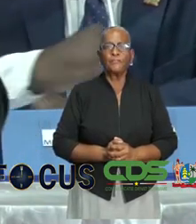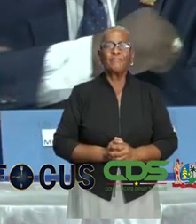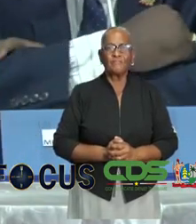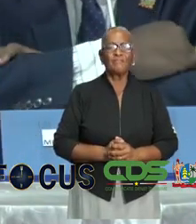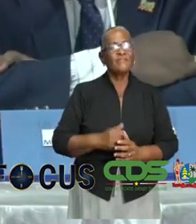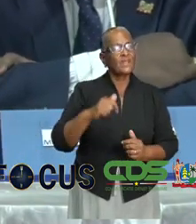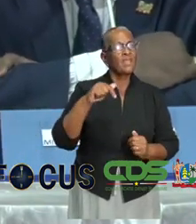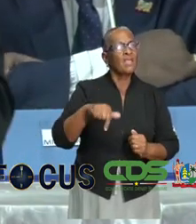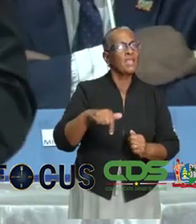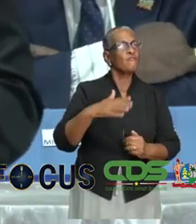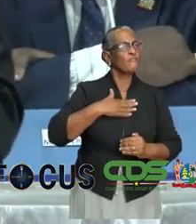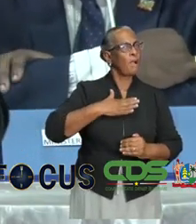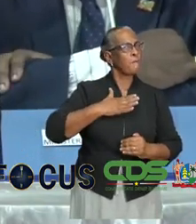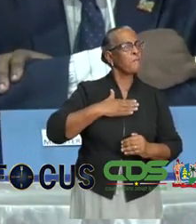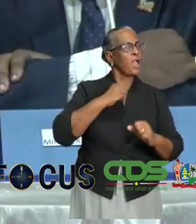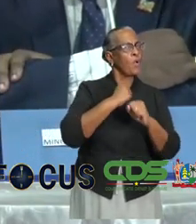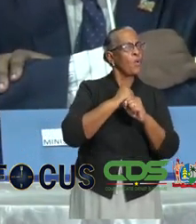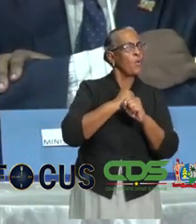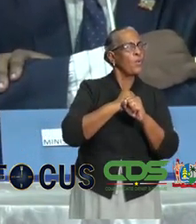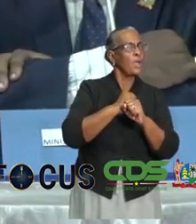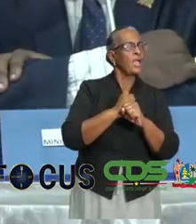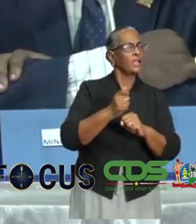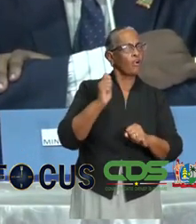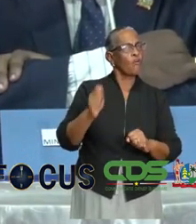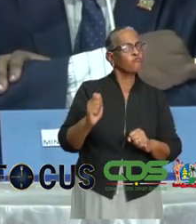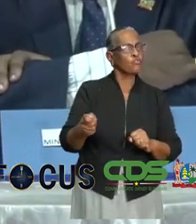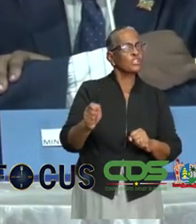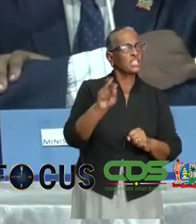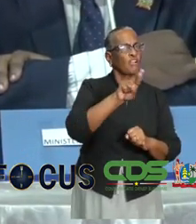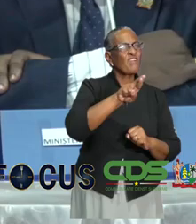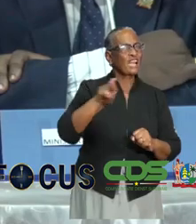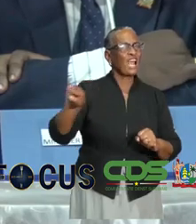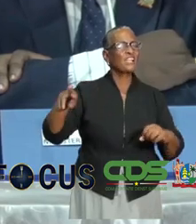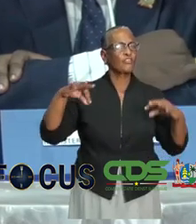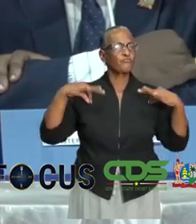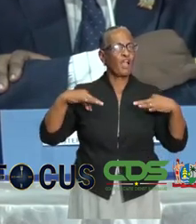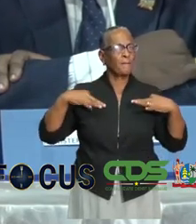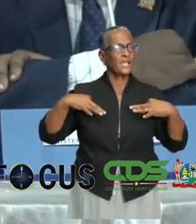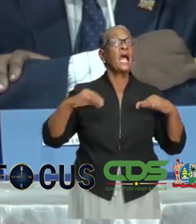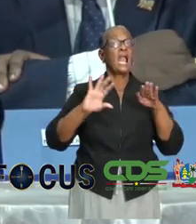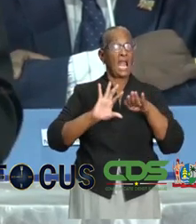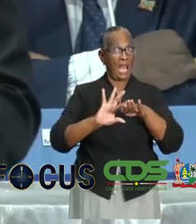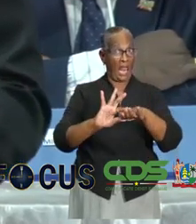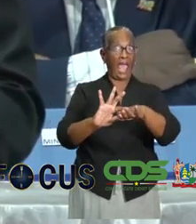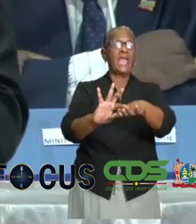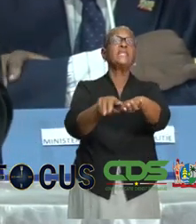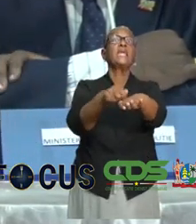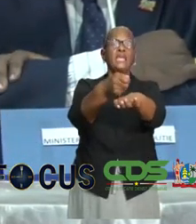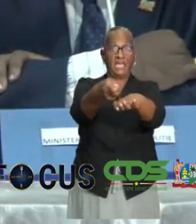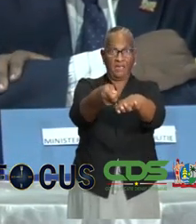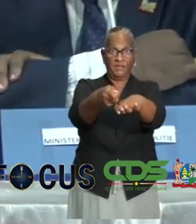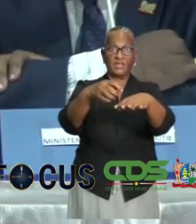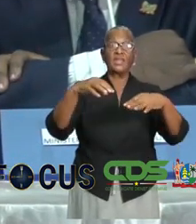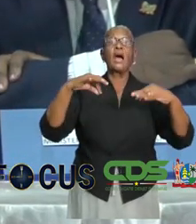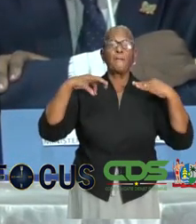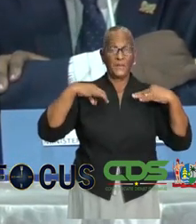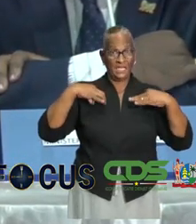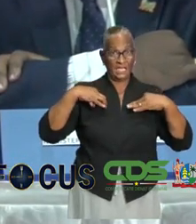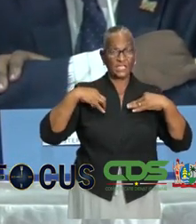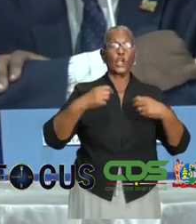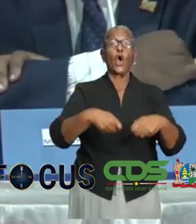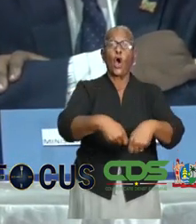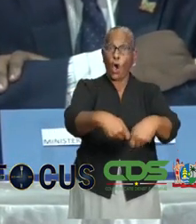Een van mijn taken als voorzitter van de Raad van Ministers is leiding geven aan uitvoering van